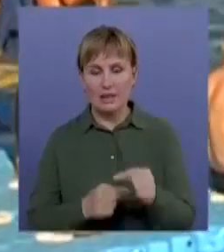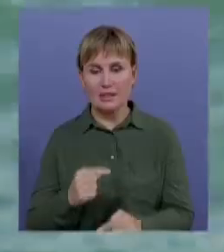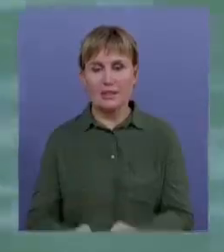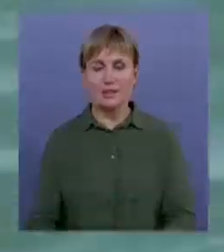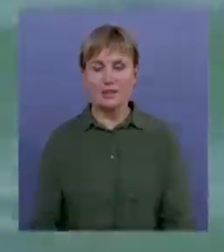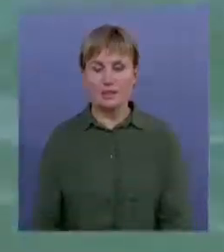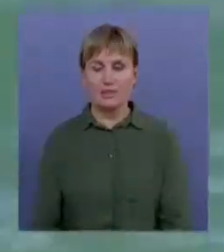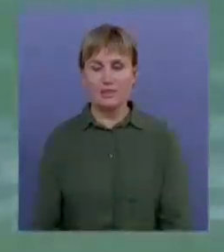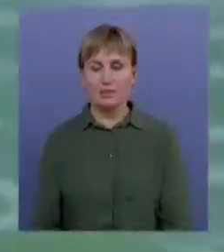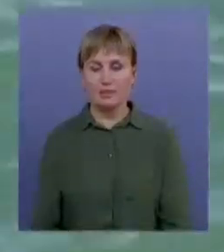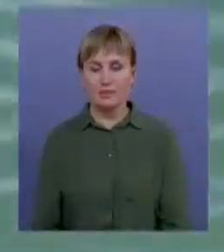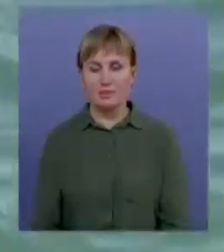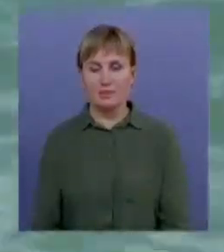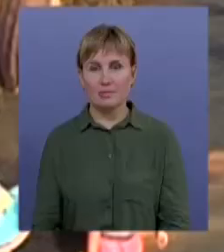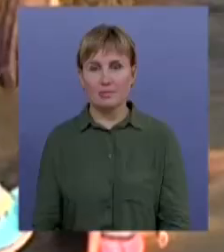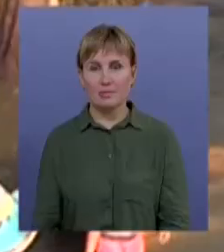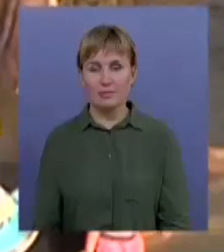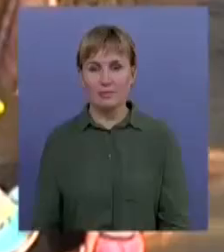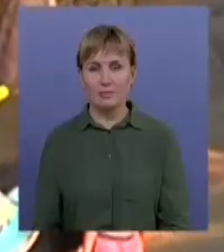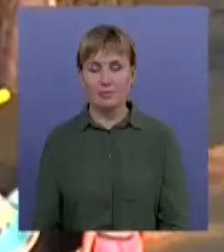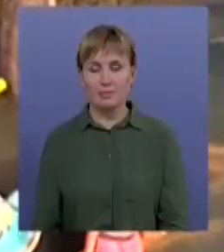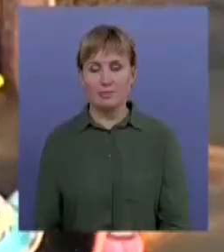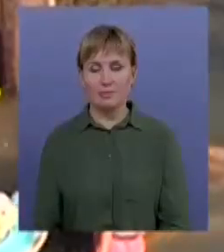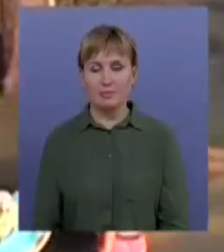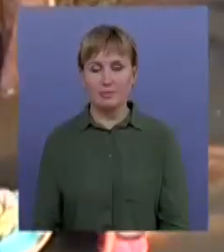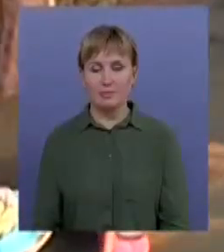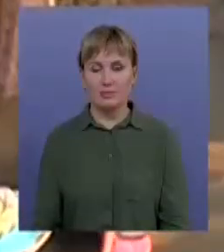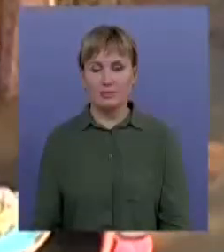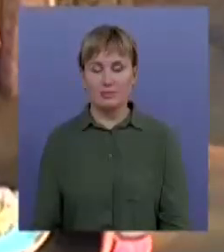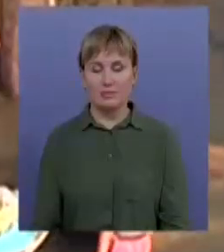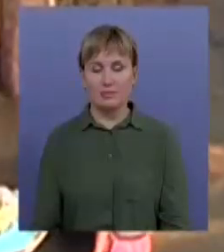Рамина Макаримова, Амирболат Хусаян, Скандарбек Тугуспаев, телеканал «Алматы».